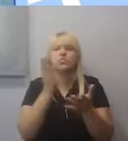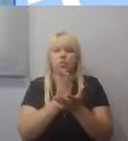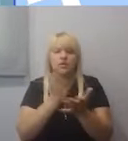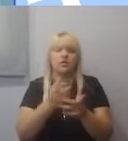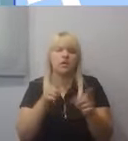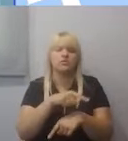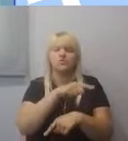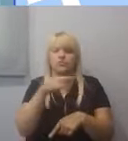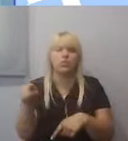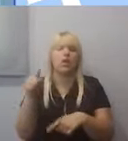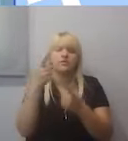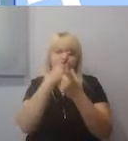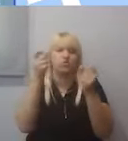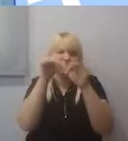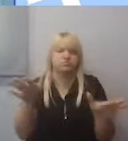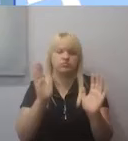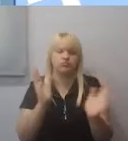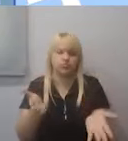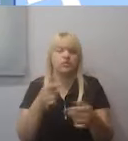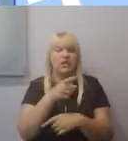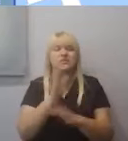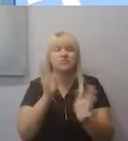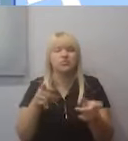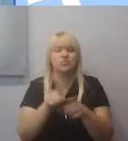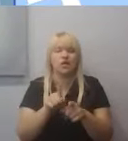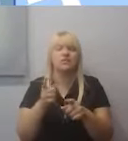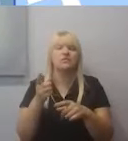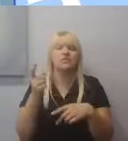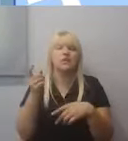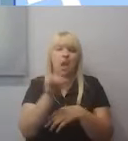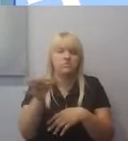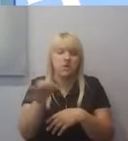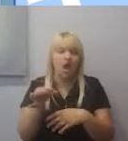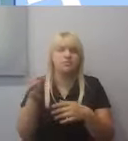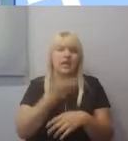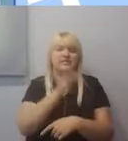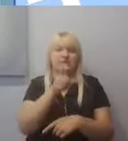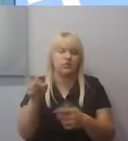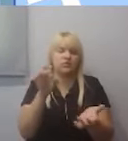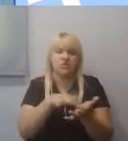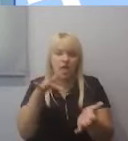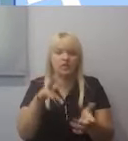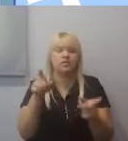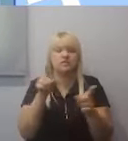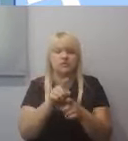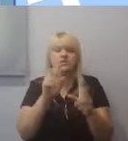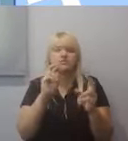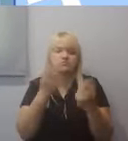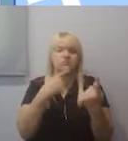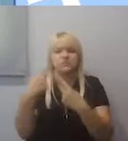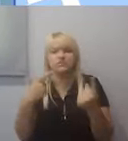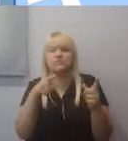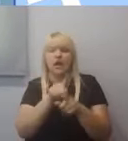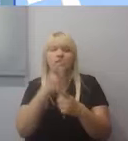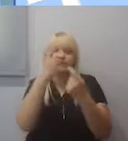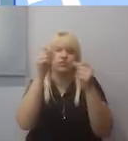noinformēsim jā tas tas būs darbs ar apkaimu iedzīvotāju centriem kur painformēsim attiecīgi jā ka ka kādas ir